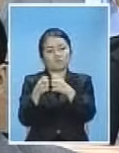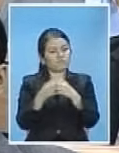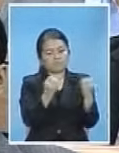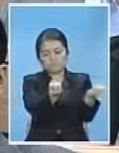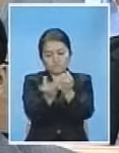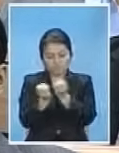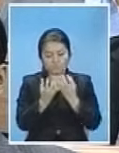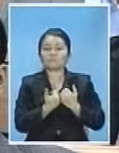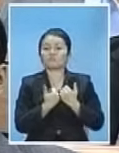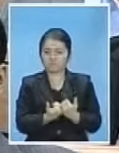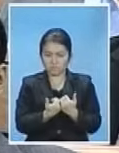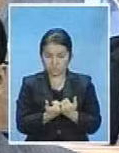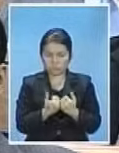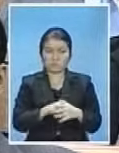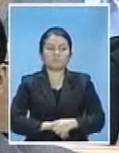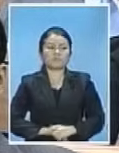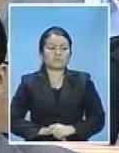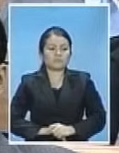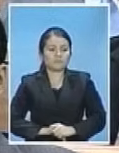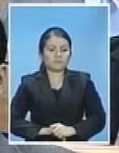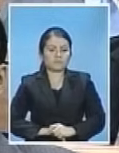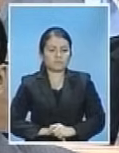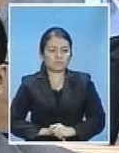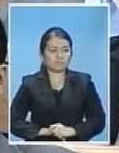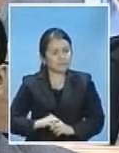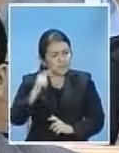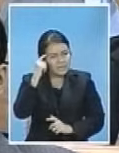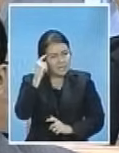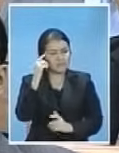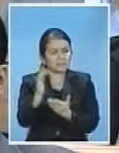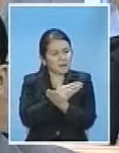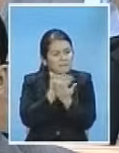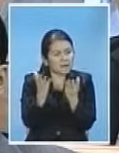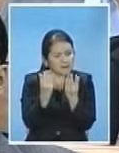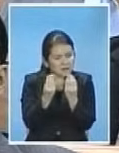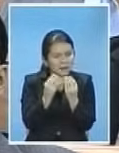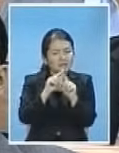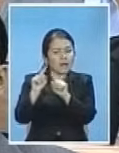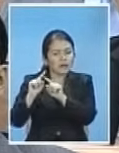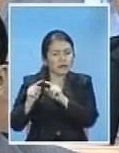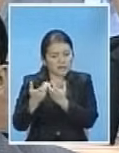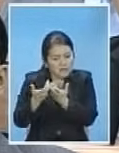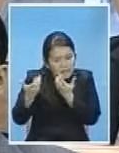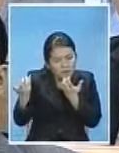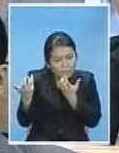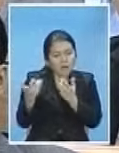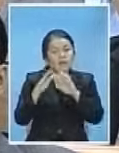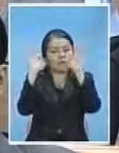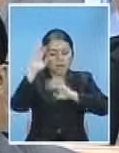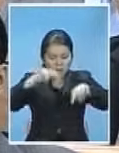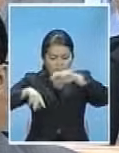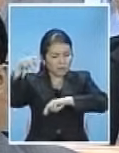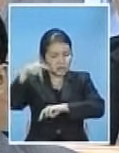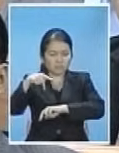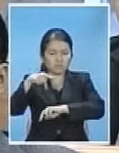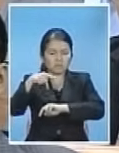ปลายมาผมต้องกราบเรียนท่านประธานว่าความคิดแบ่งแยกดินแดนที่เกิดขึ้นอันเป็นสาเหตุที่ทำให้ต้องมีลักษณะพิเศษนั้นมันไม่